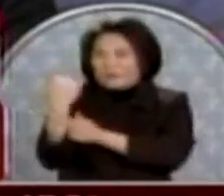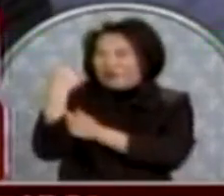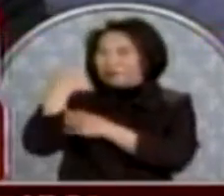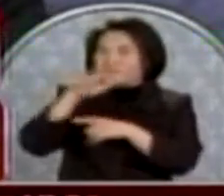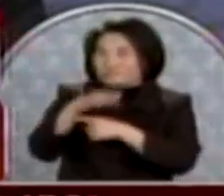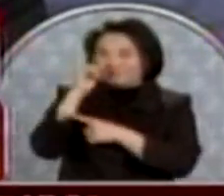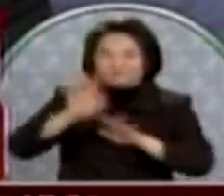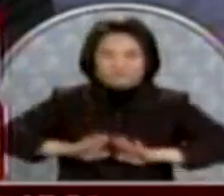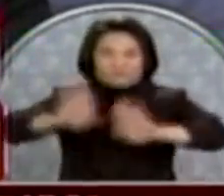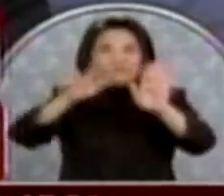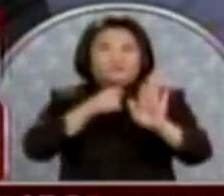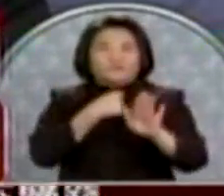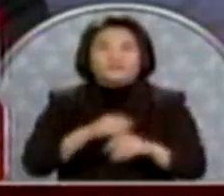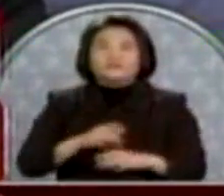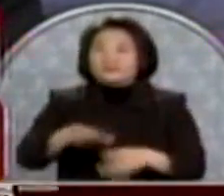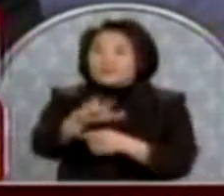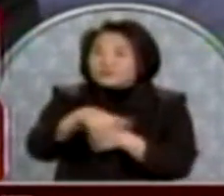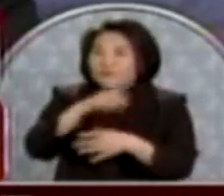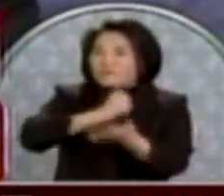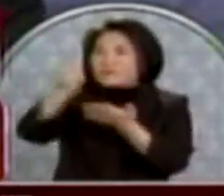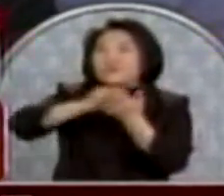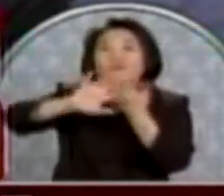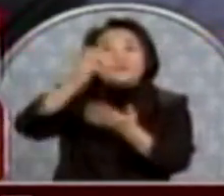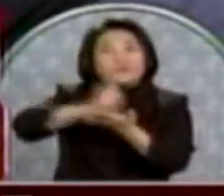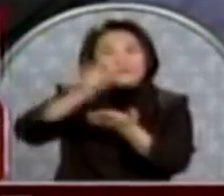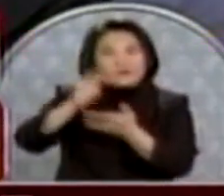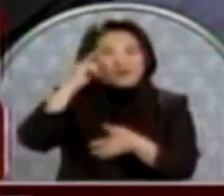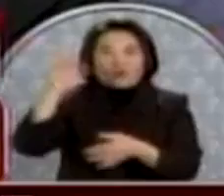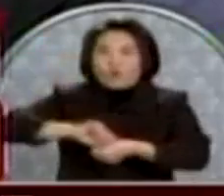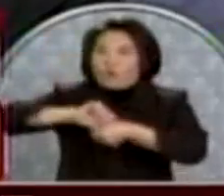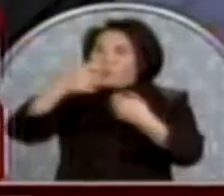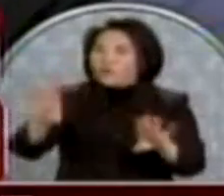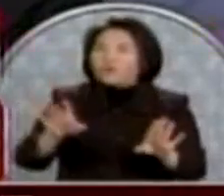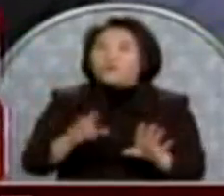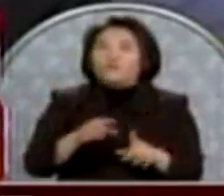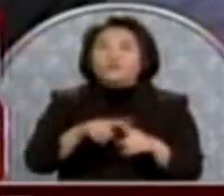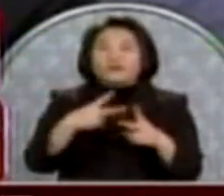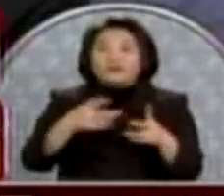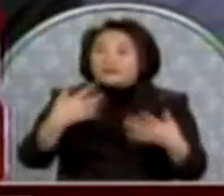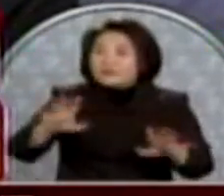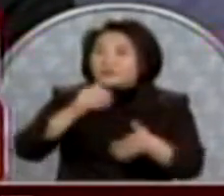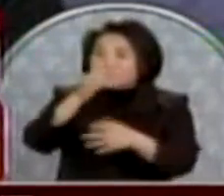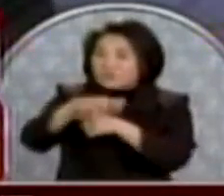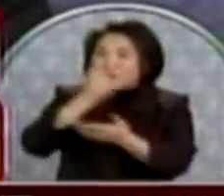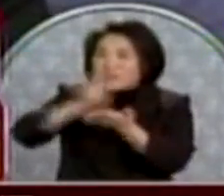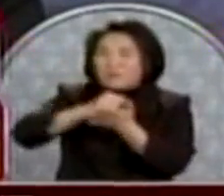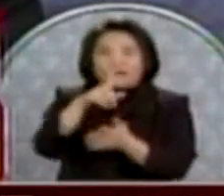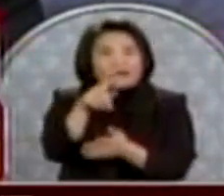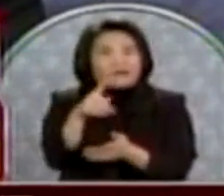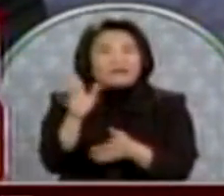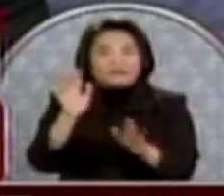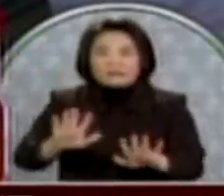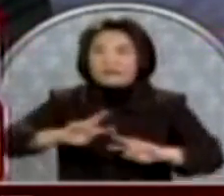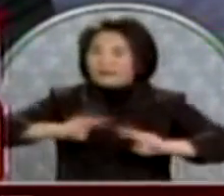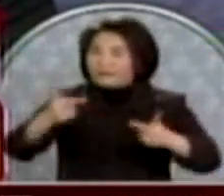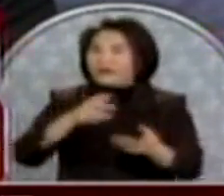兴农业。今天我们台湾农业的出口比过去增加了相当的多，同时呢，许多没有办法出口的农产品现在也有